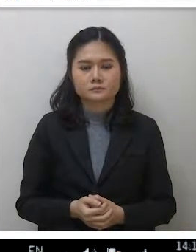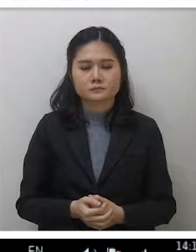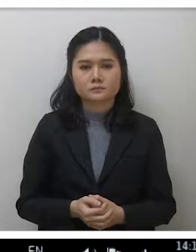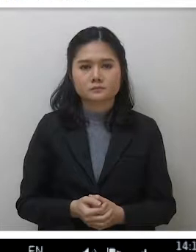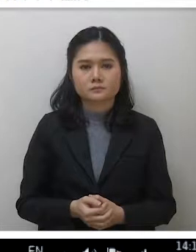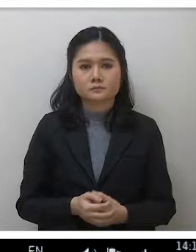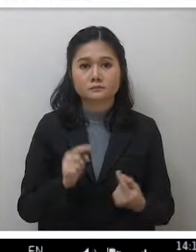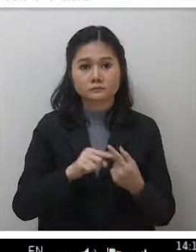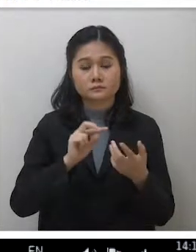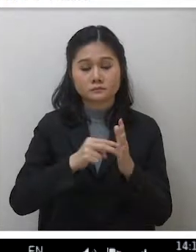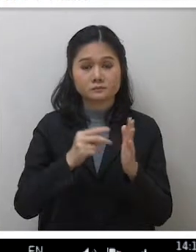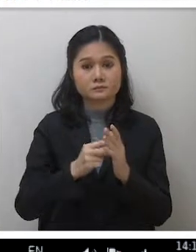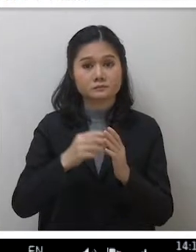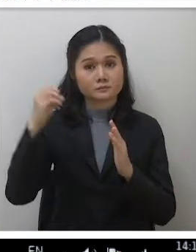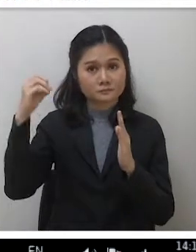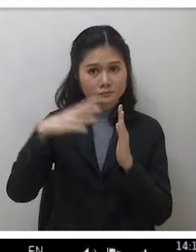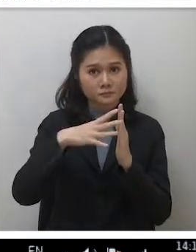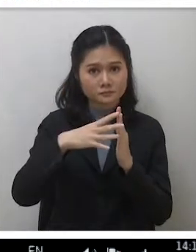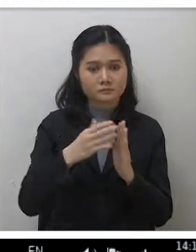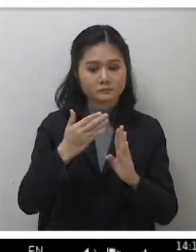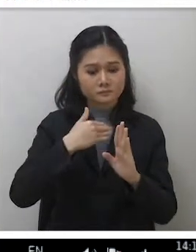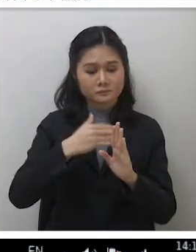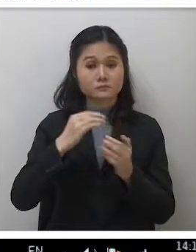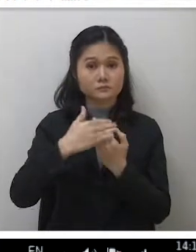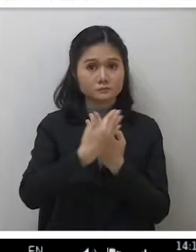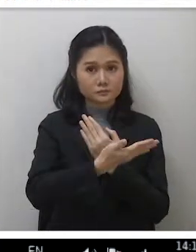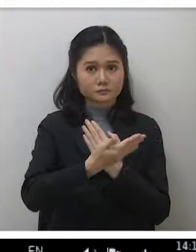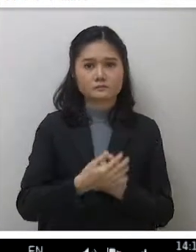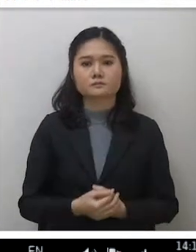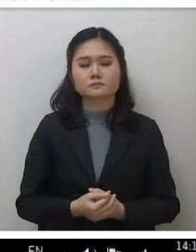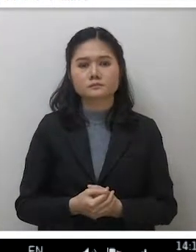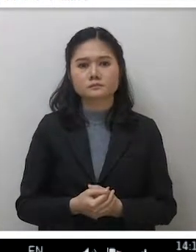ฝั่งนี้คือแสงไอ้ฝั่งนี้คือเงา